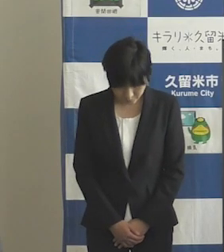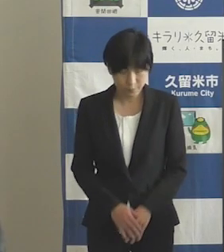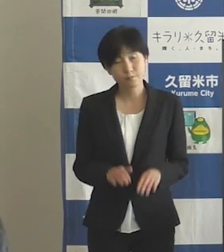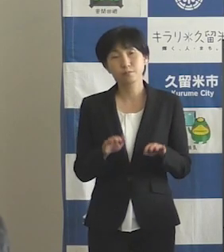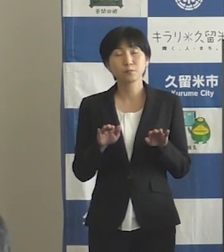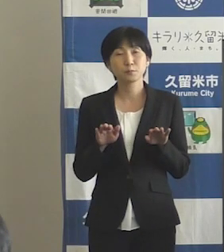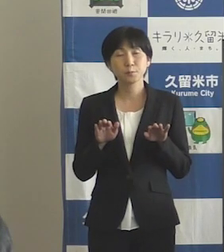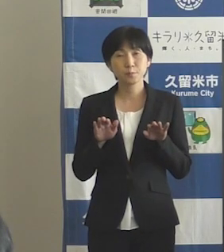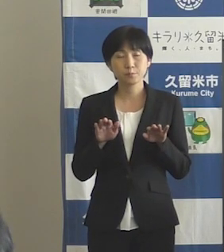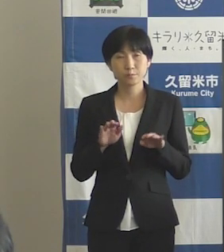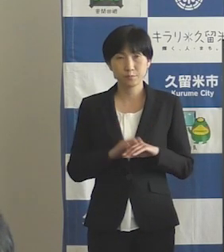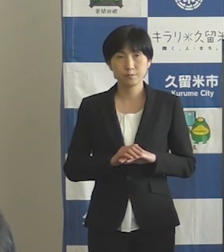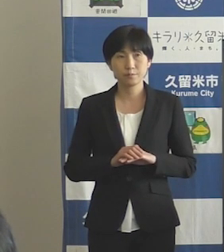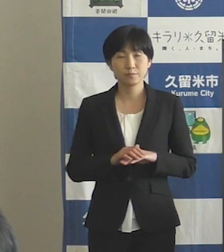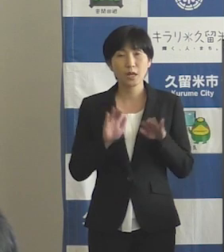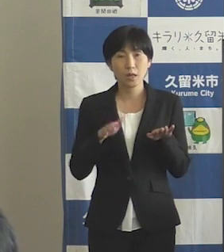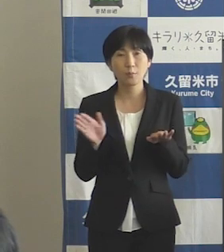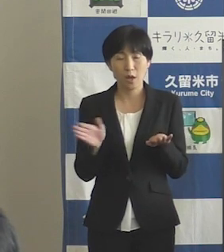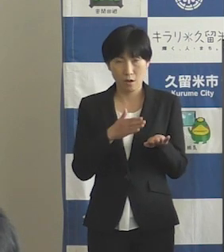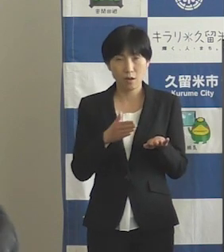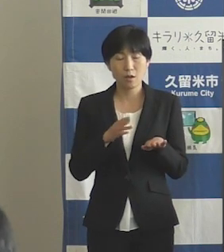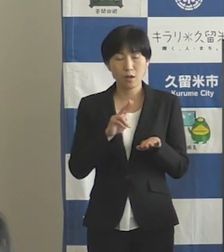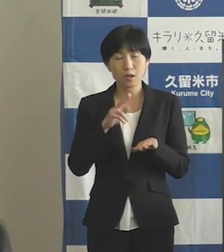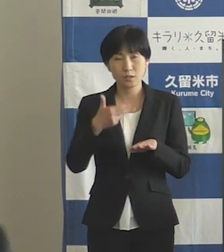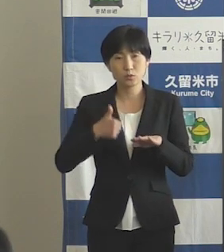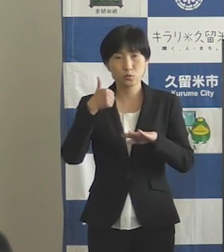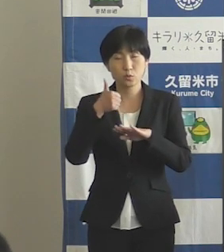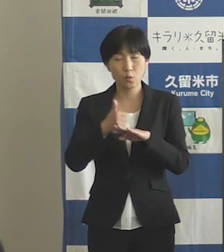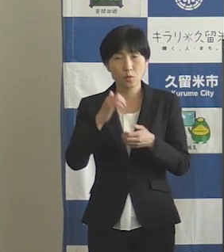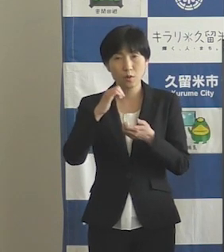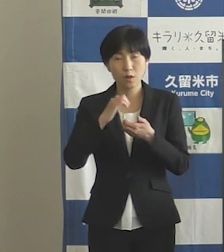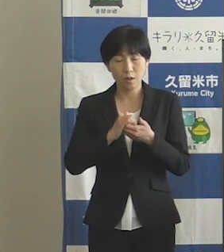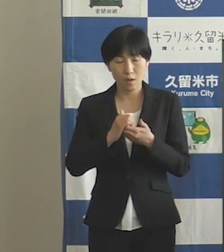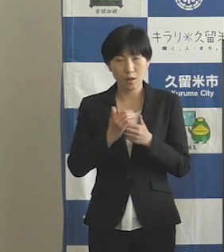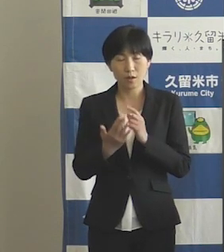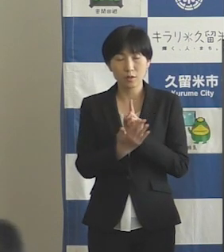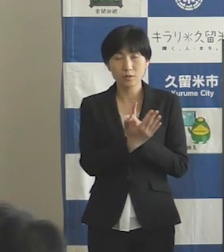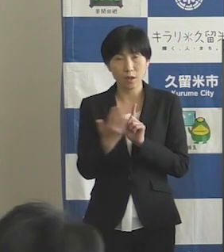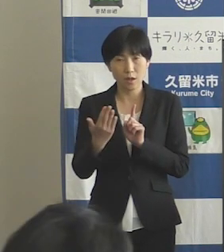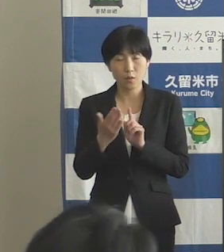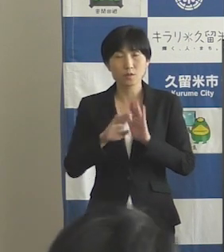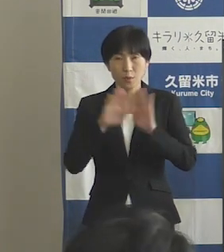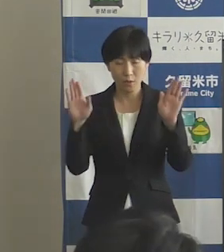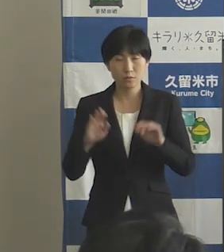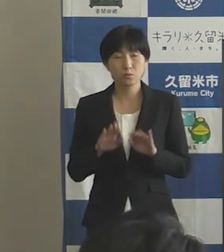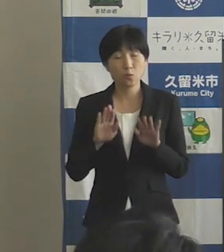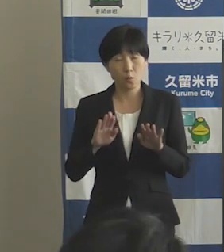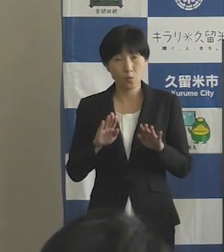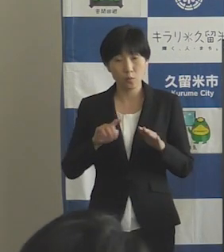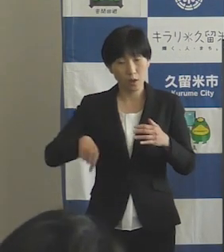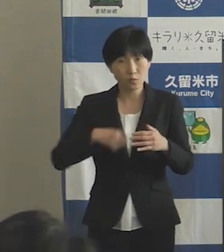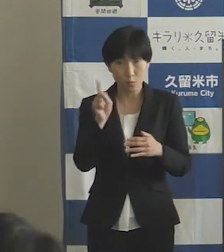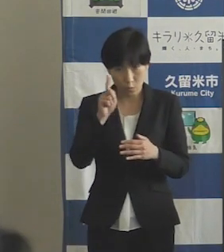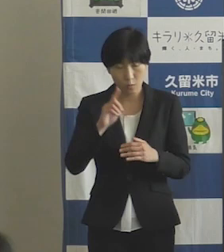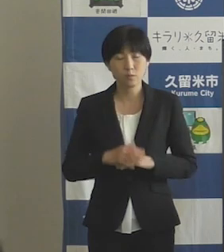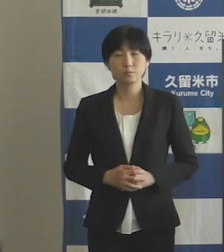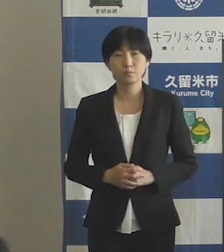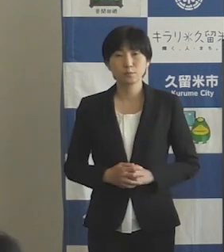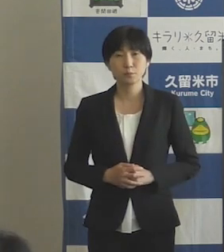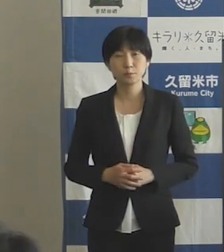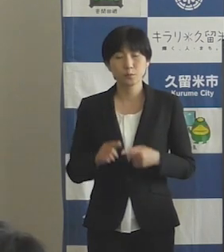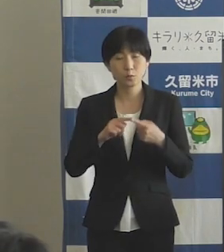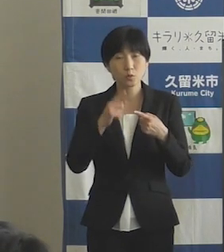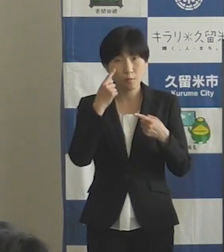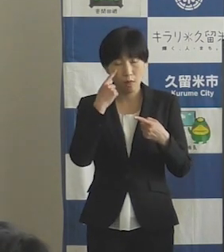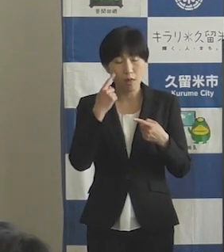それでは、定刻になりましたので、ただいまから市長邸で記者会見を始めます。本日の会見項目ですけれども、1